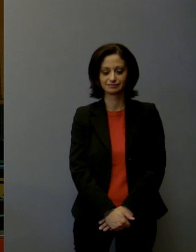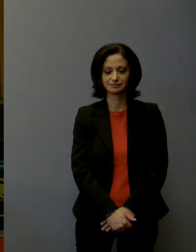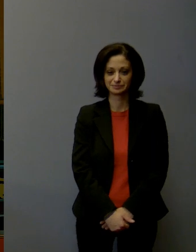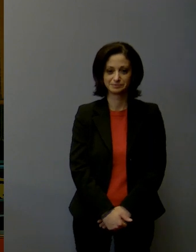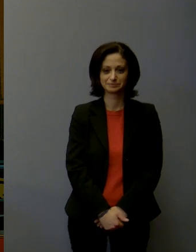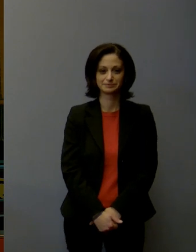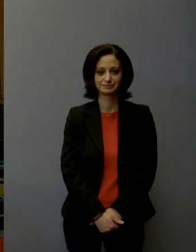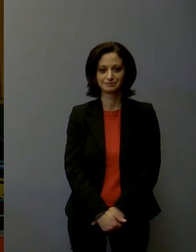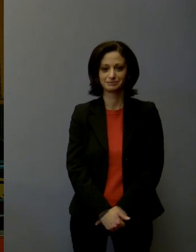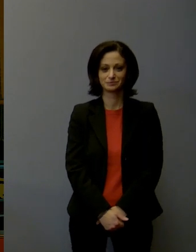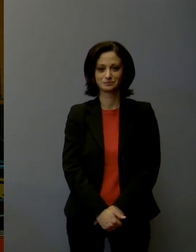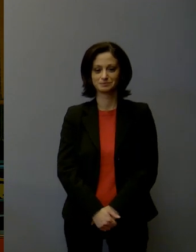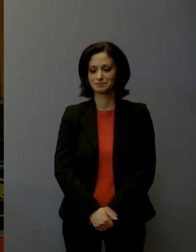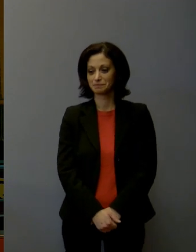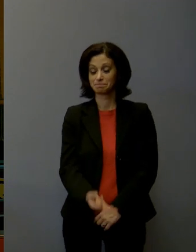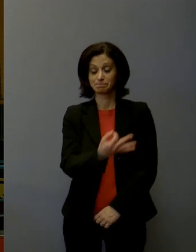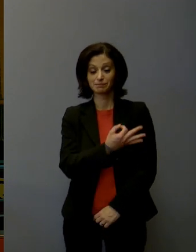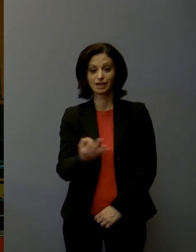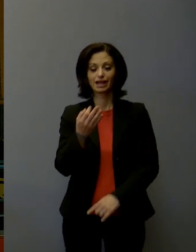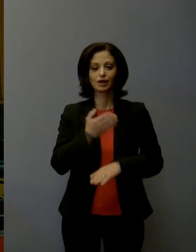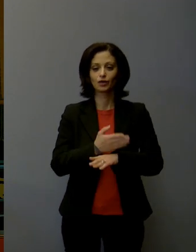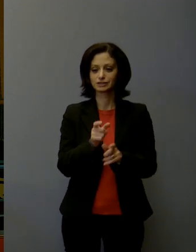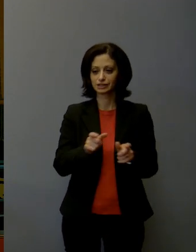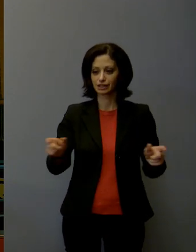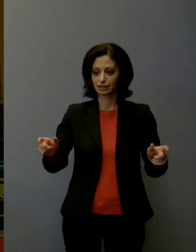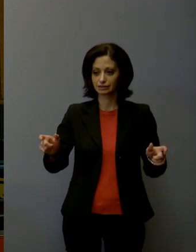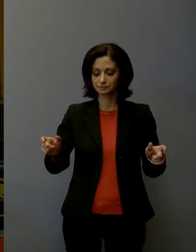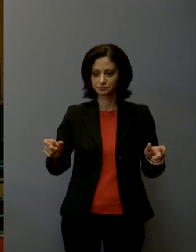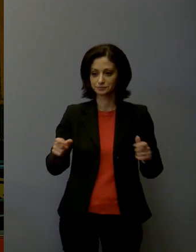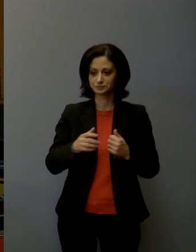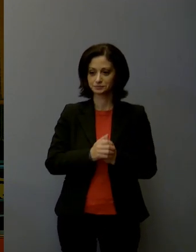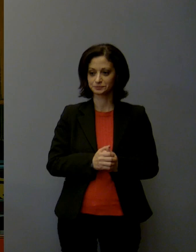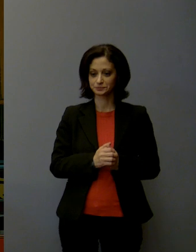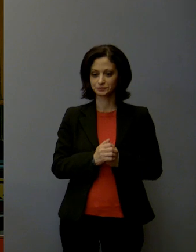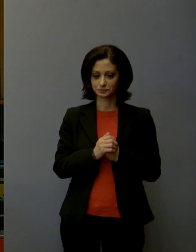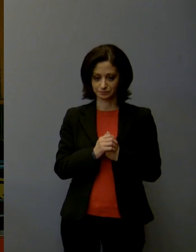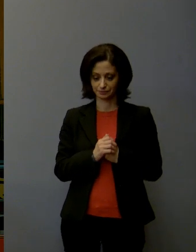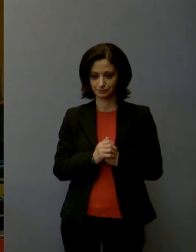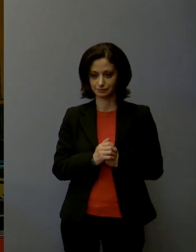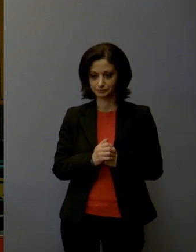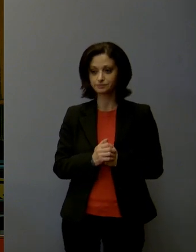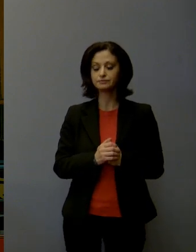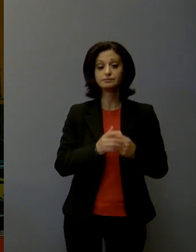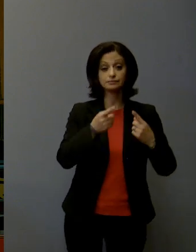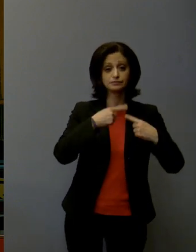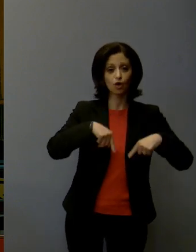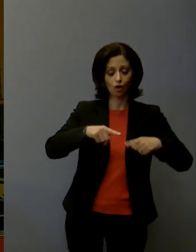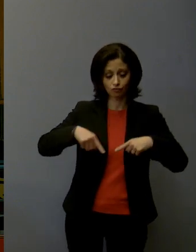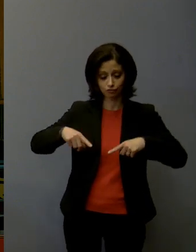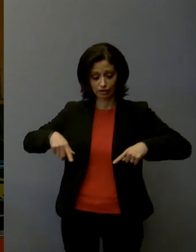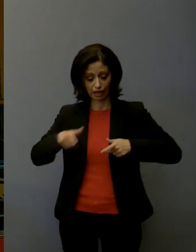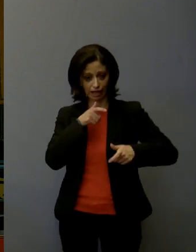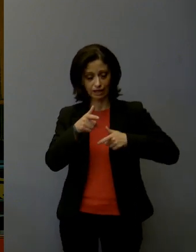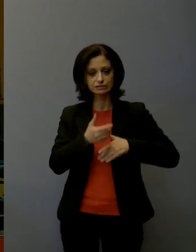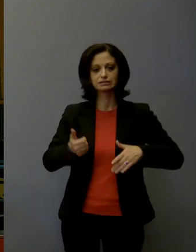bene consiglieri allora dopo la conferenza capigruppo dove è